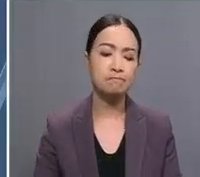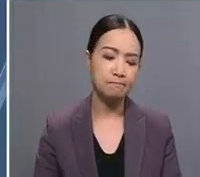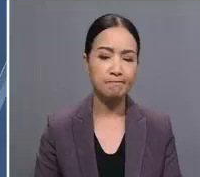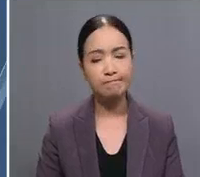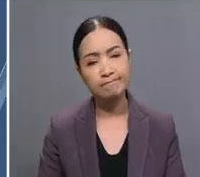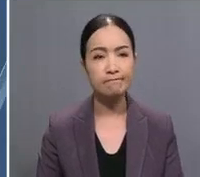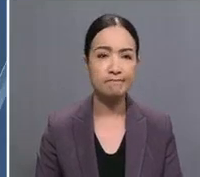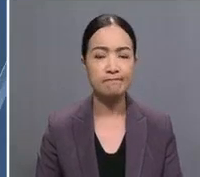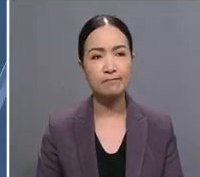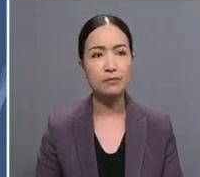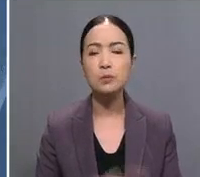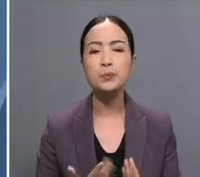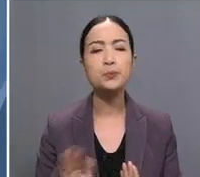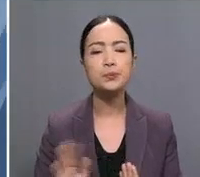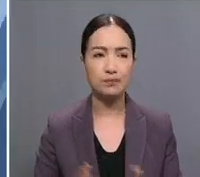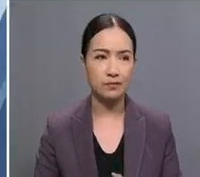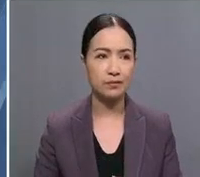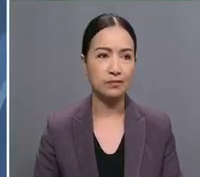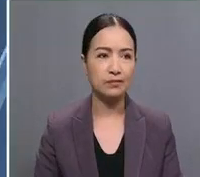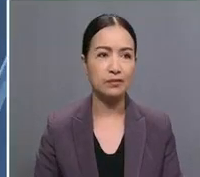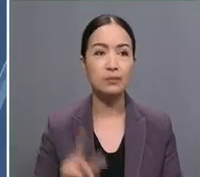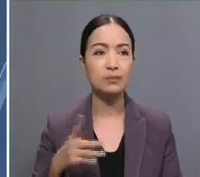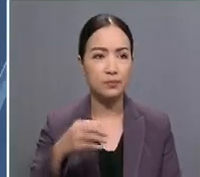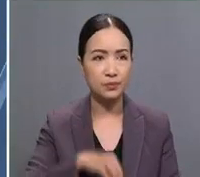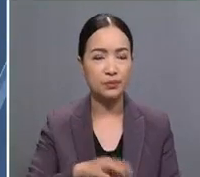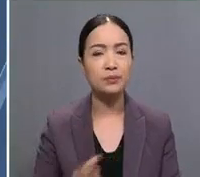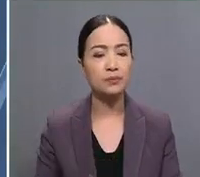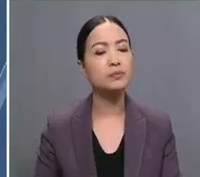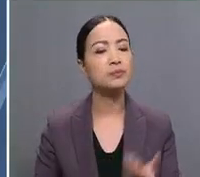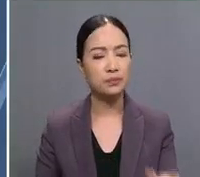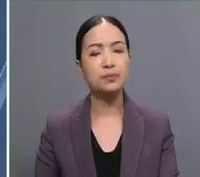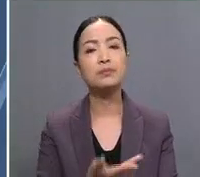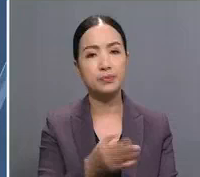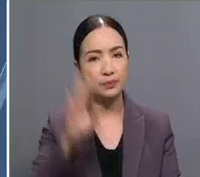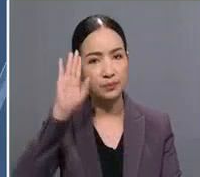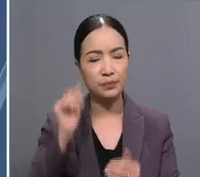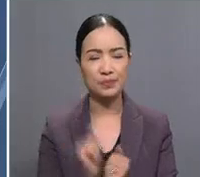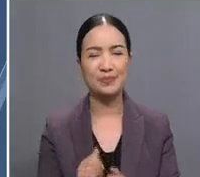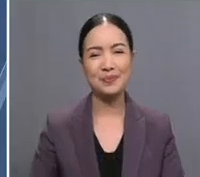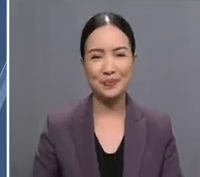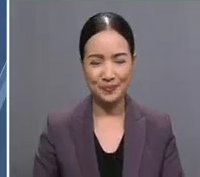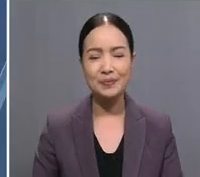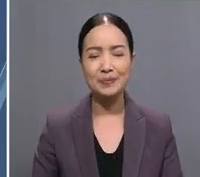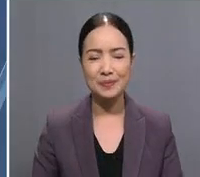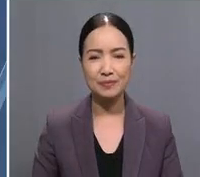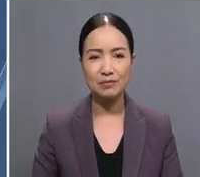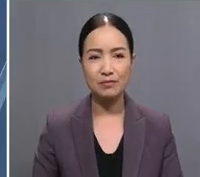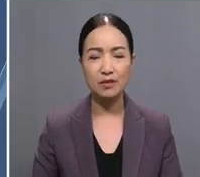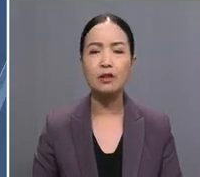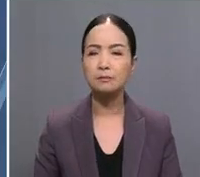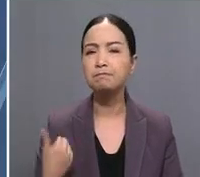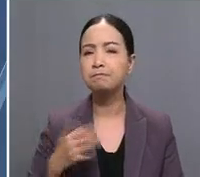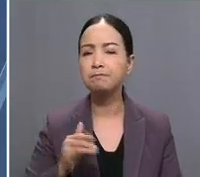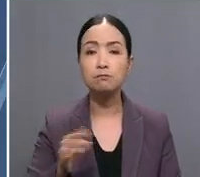ชักไม่ไม่รอละนะครับก็เลยเอาของเนี่ยมาแจ้งตำรวจเอาไว้นี่ค่ะนะครับมาแจ้งตำรวจเอาไว้เผื่อ